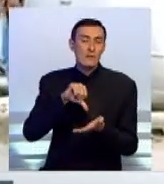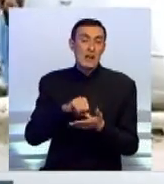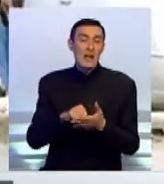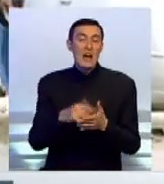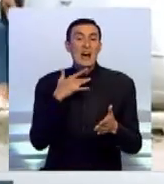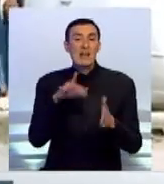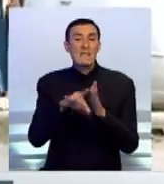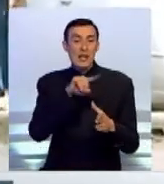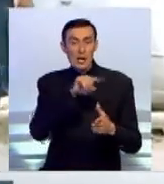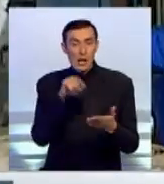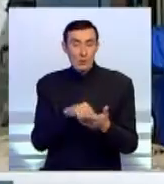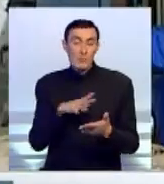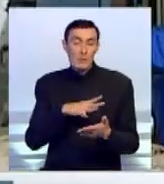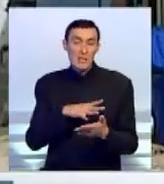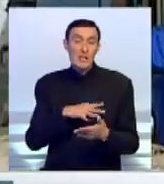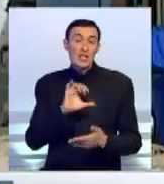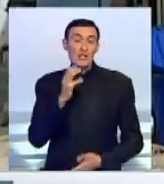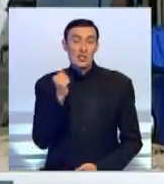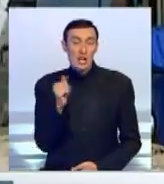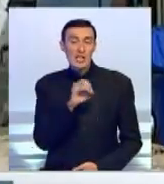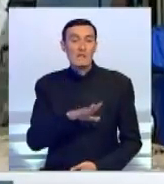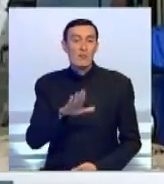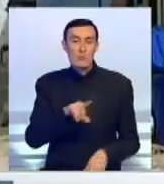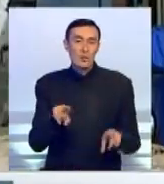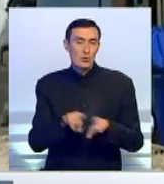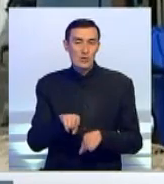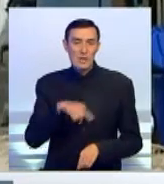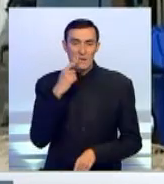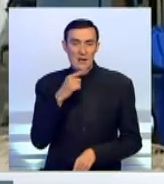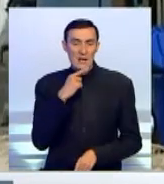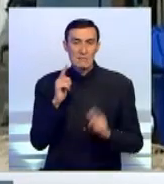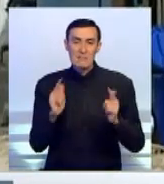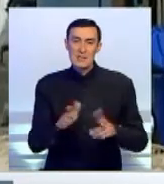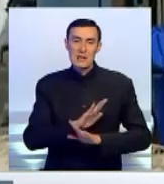референдума. Неуместным его считают и в США, и в Европе.